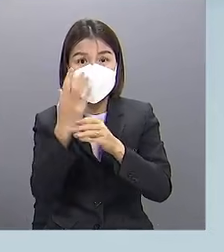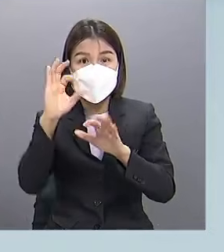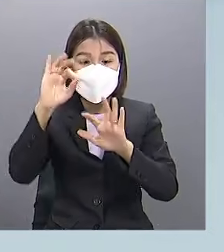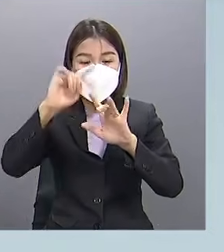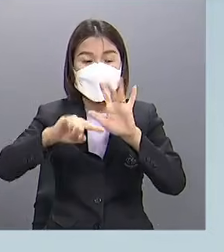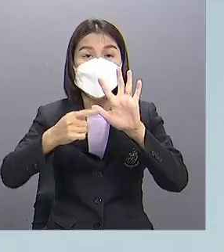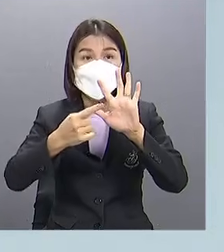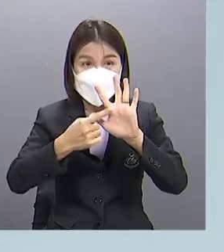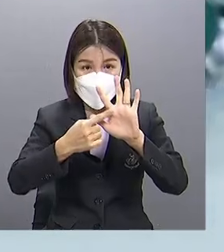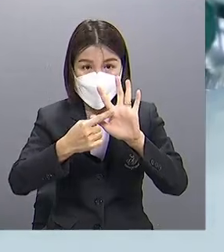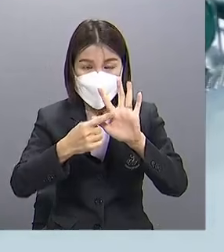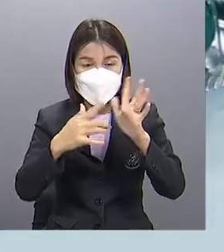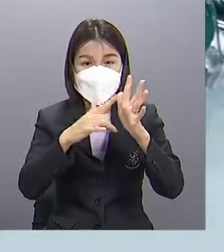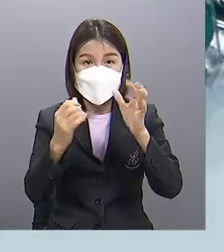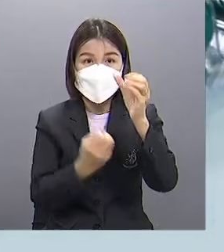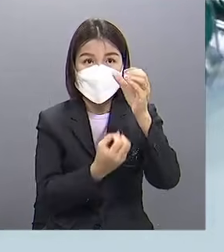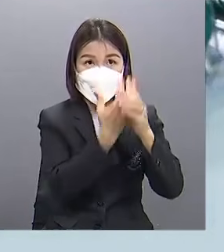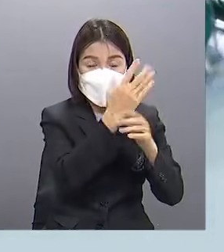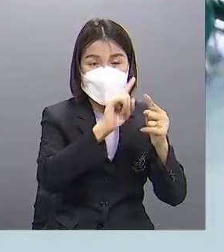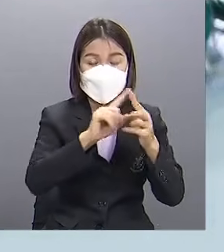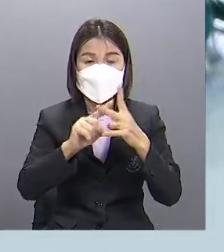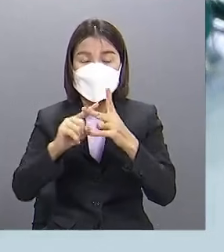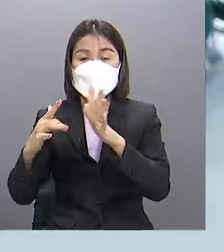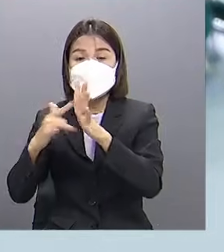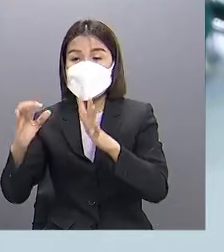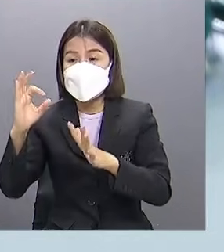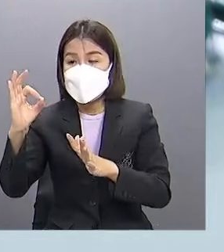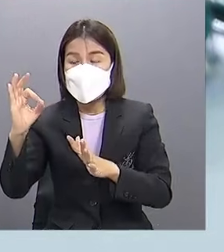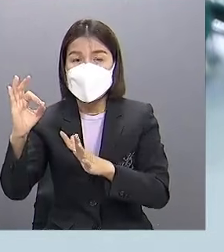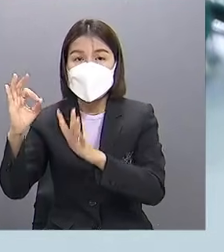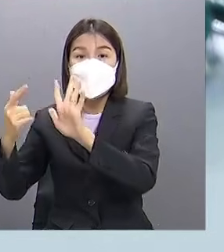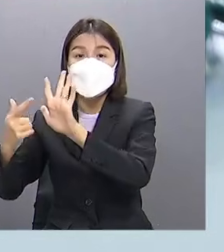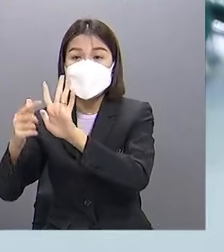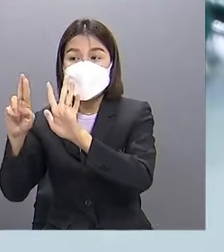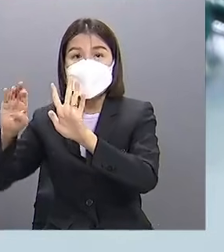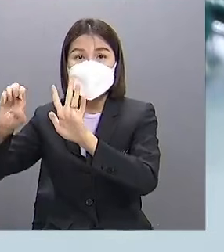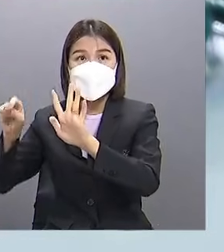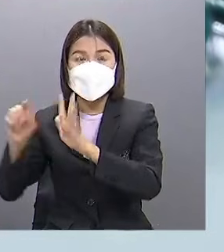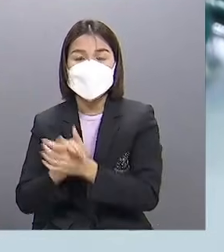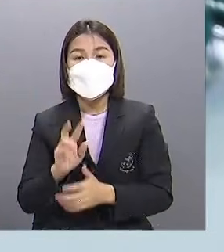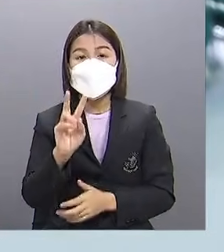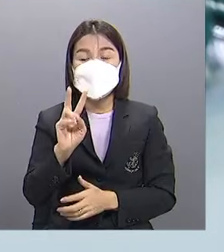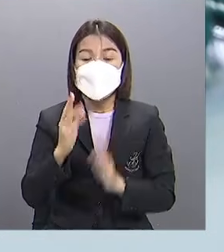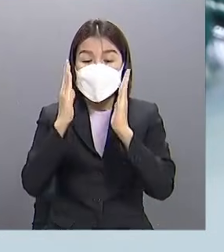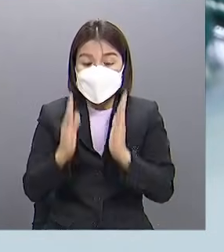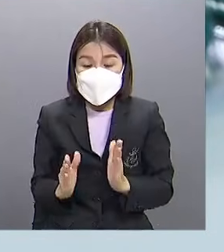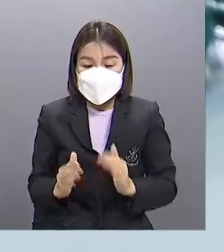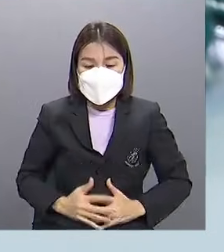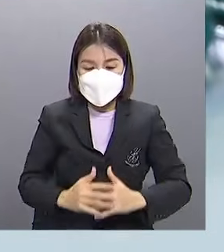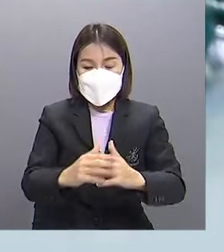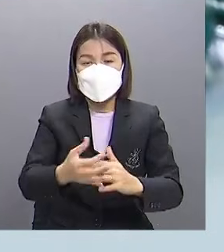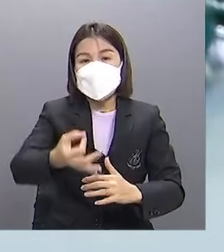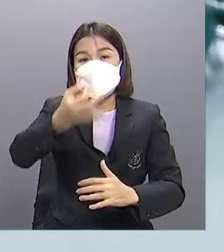อาสาสมัครหมู่บ้านหรือว่าในตามแพทย์ชนบทเขาแจกเหมือนกันก็สองตัวนี้ที่คนตั้งครรภ์ใช้ไม่ได้นะครับมันจะมีปัญหานะ